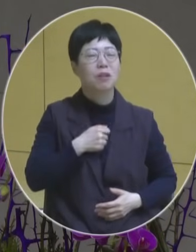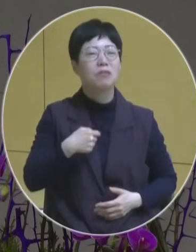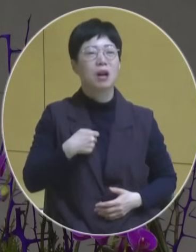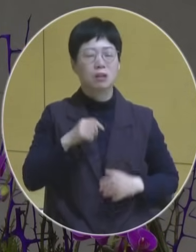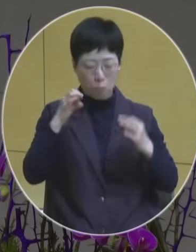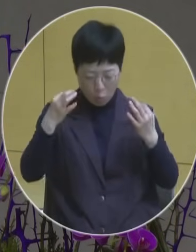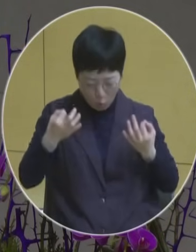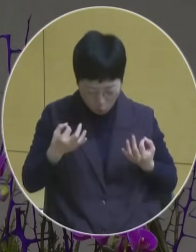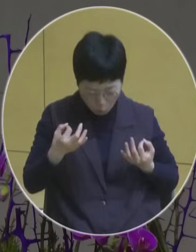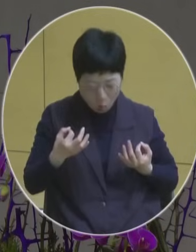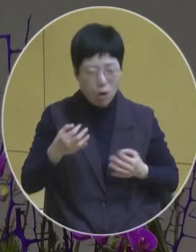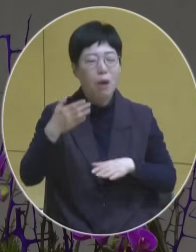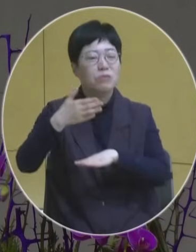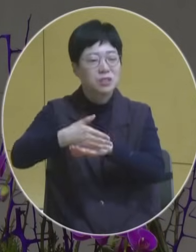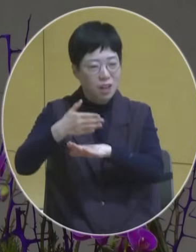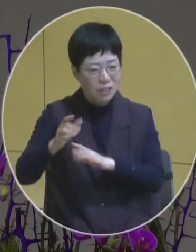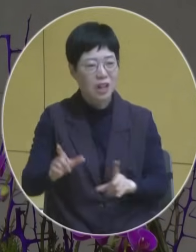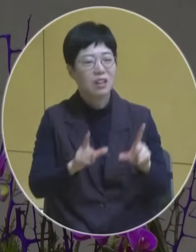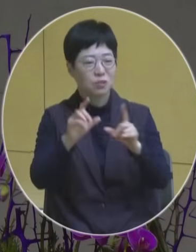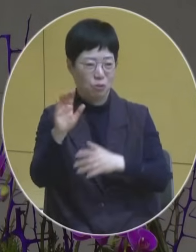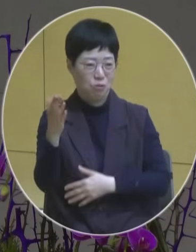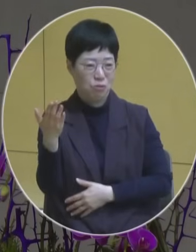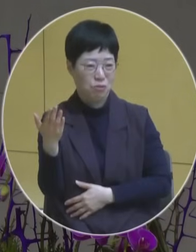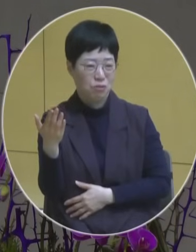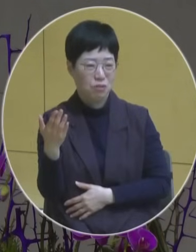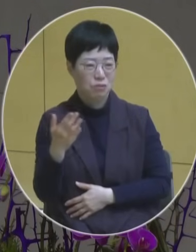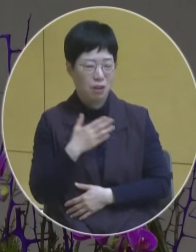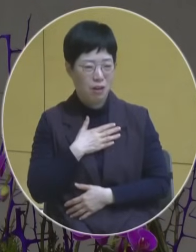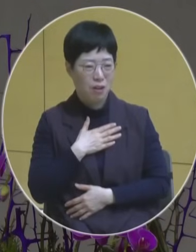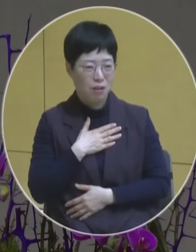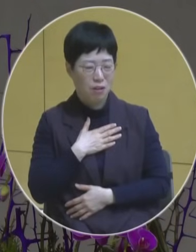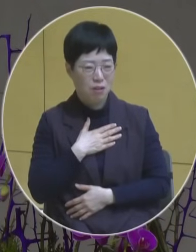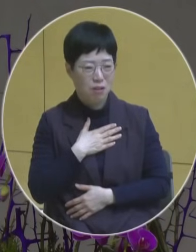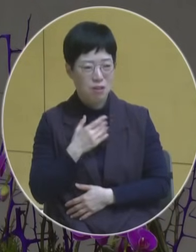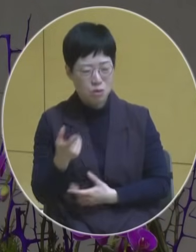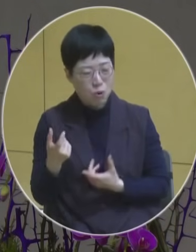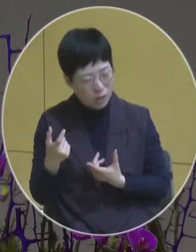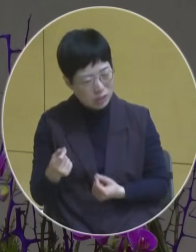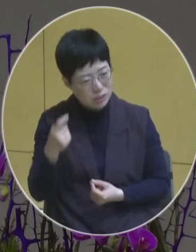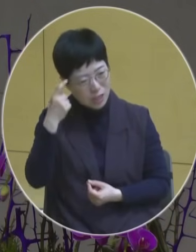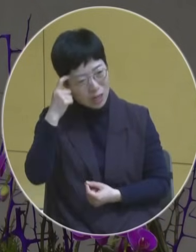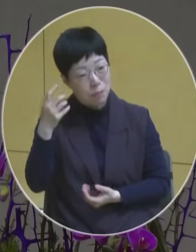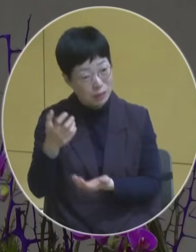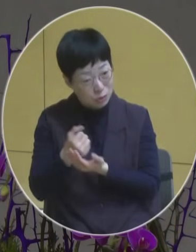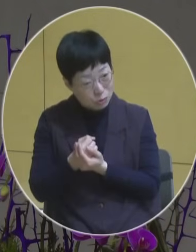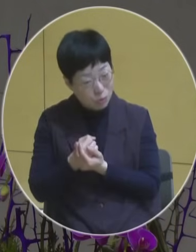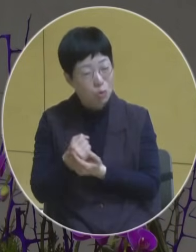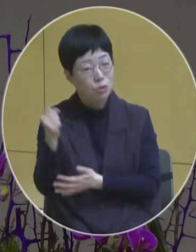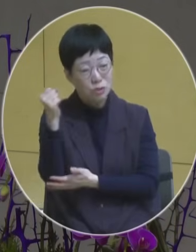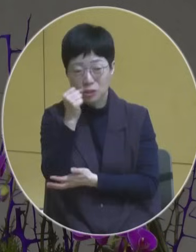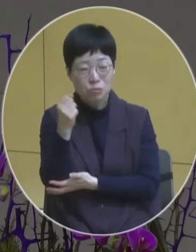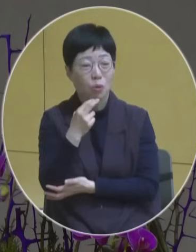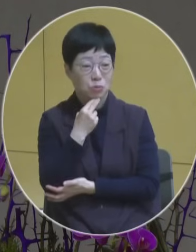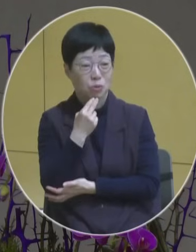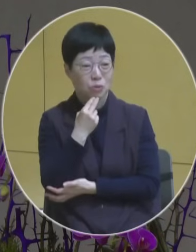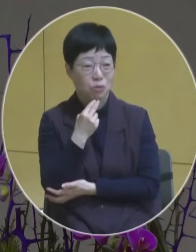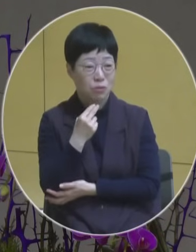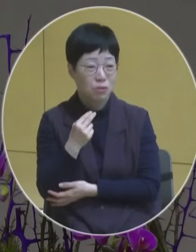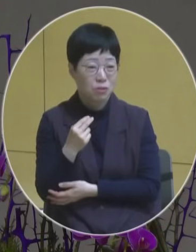나를 보면서 감사하며 살아가게 돼 있어요. 여러분, 내가 그런 이 믿음을 받아들이면 흔들리지가